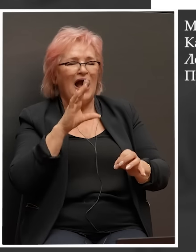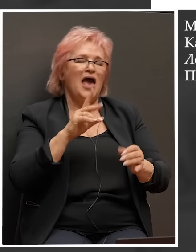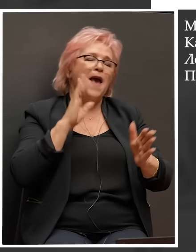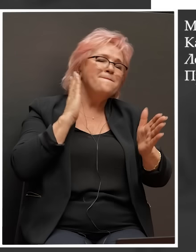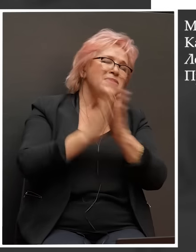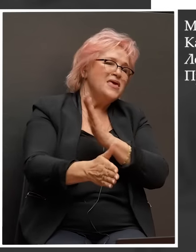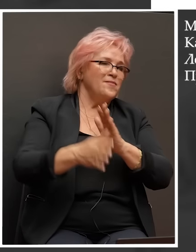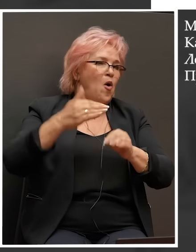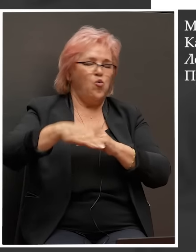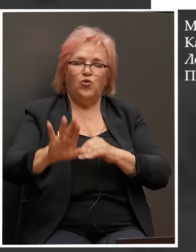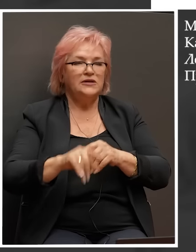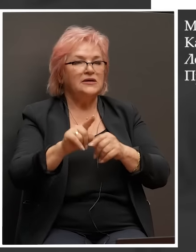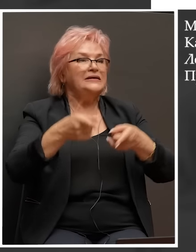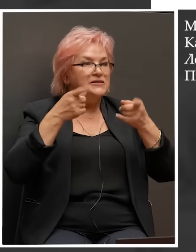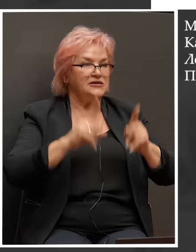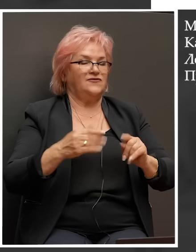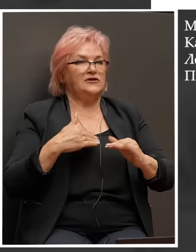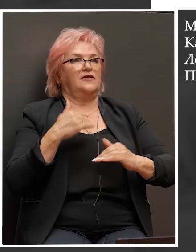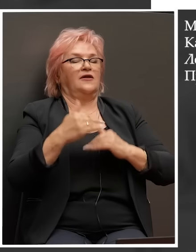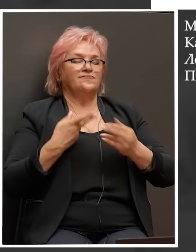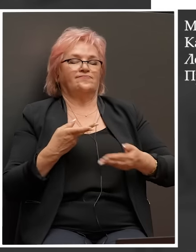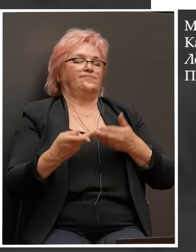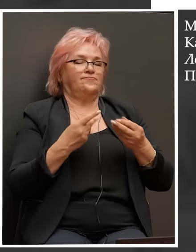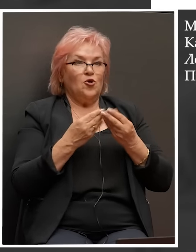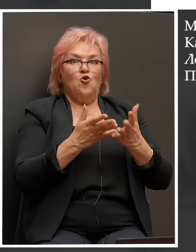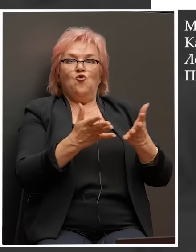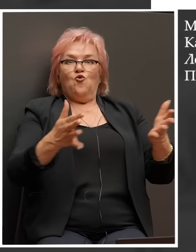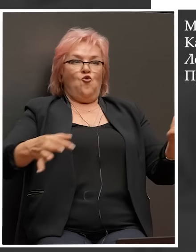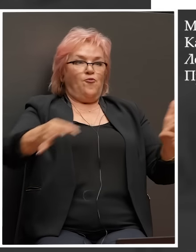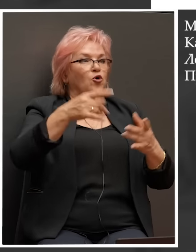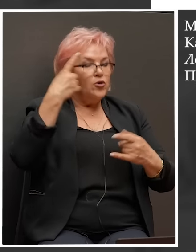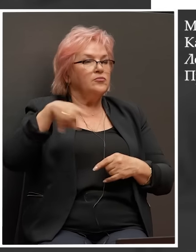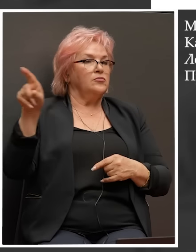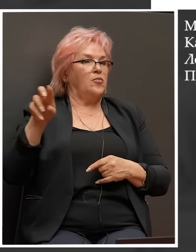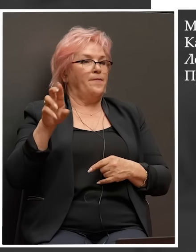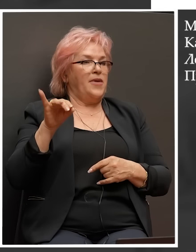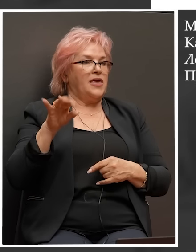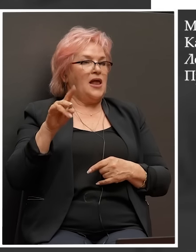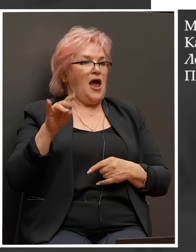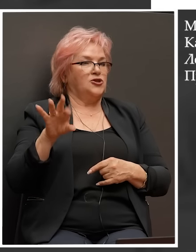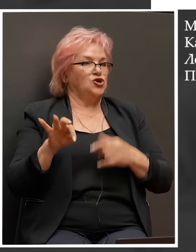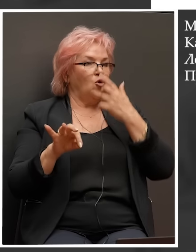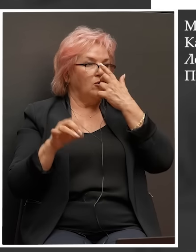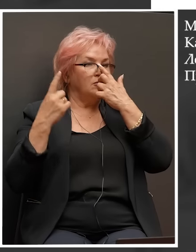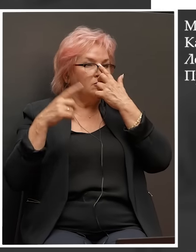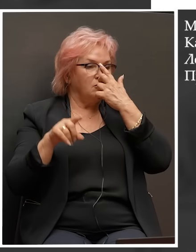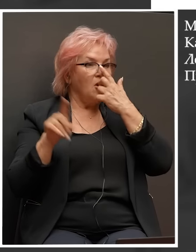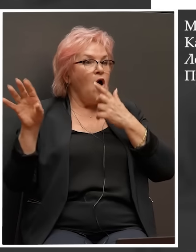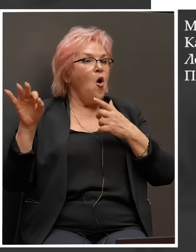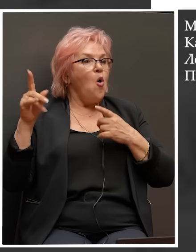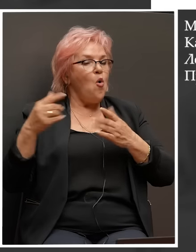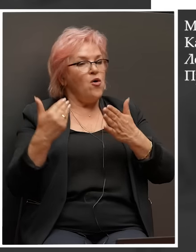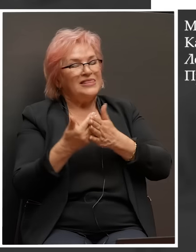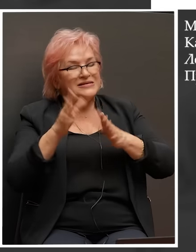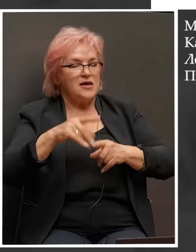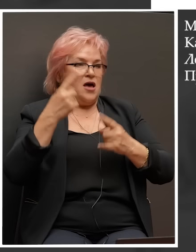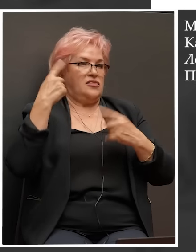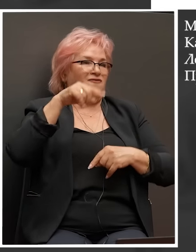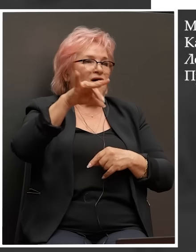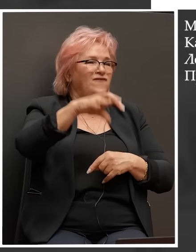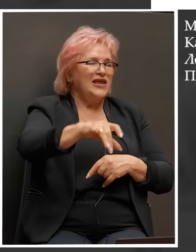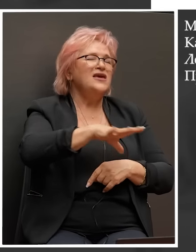проходная улица, что это действительно важное место, это то, что придумывает Микеланджело Буонаротти. Он это переизобретает заново. В